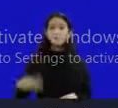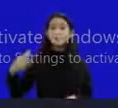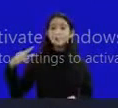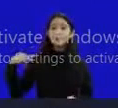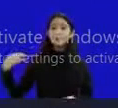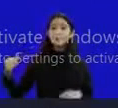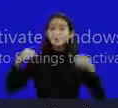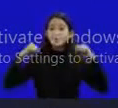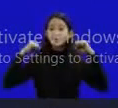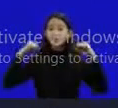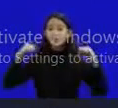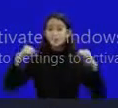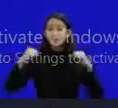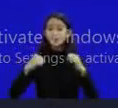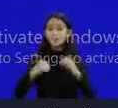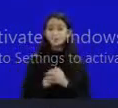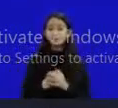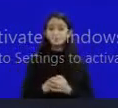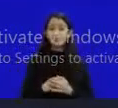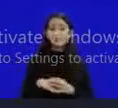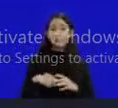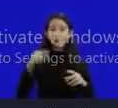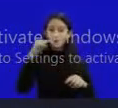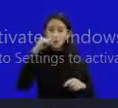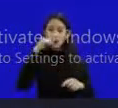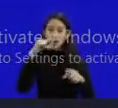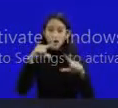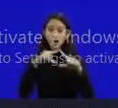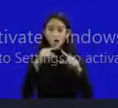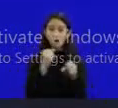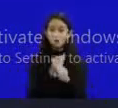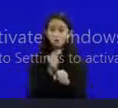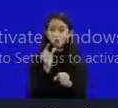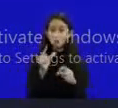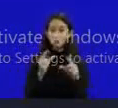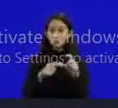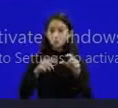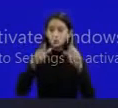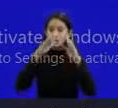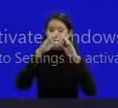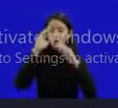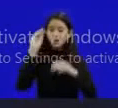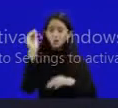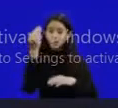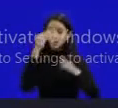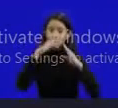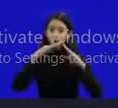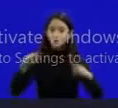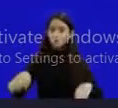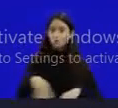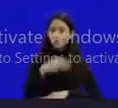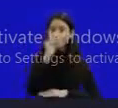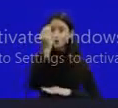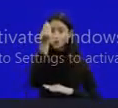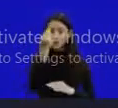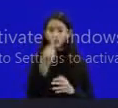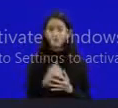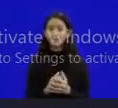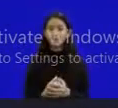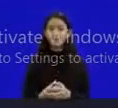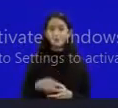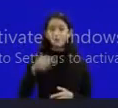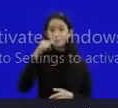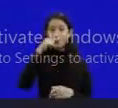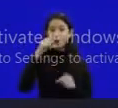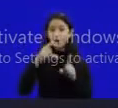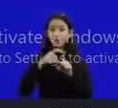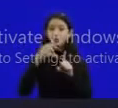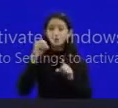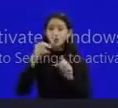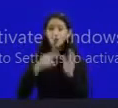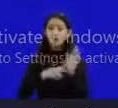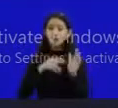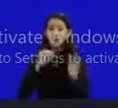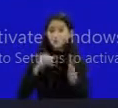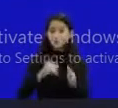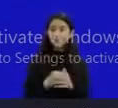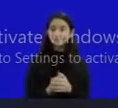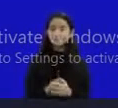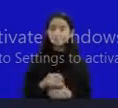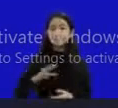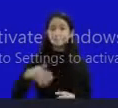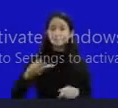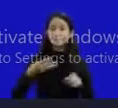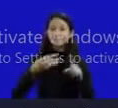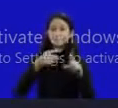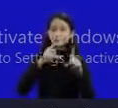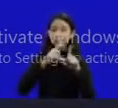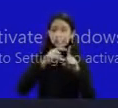Putranto Kepala Badan Nasional penanggulangan bencana Bapak Doni monardo Deputi